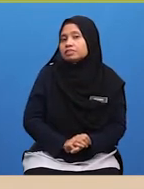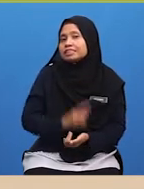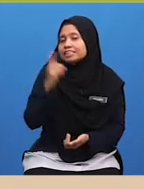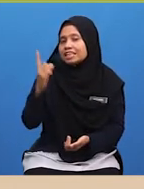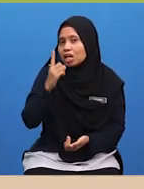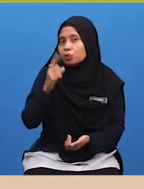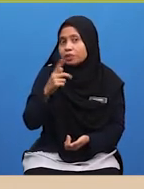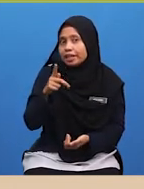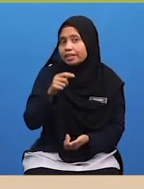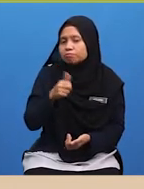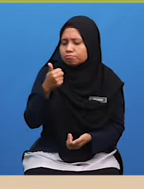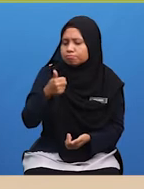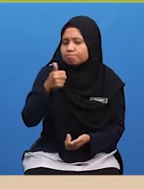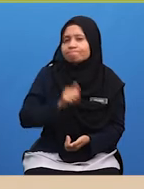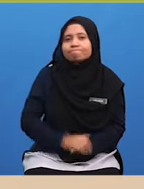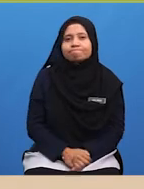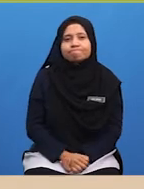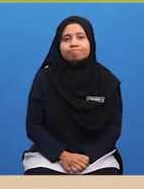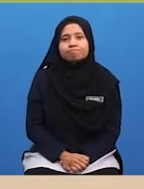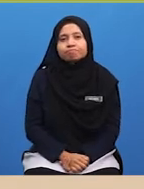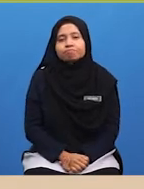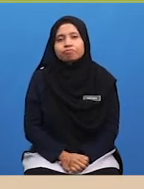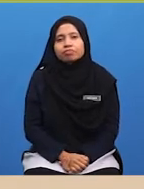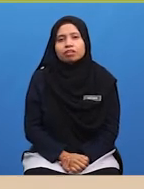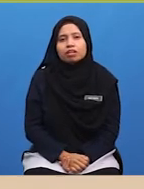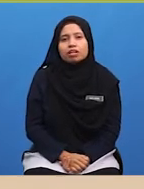Oh, selalu. Bagus, murid-murid.